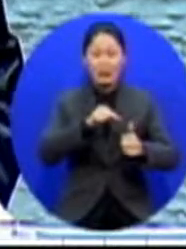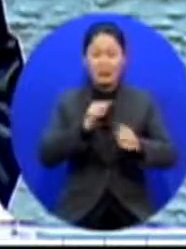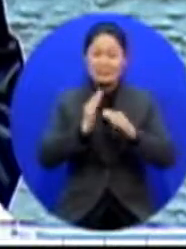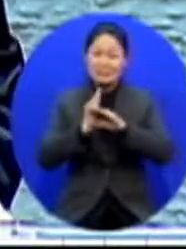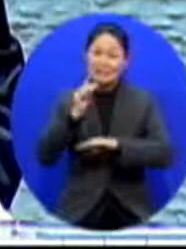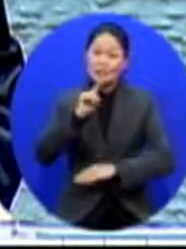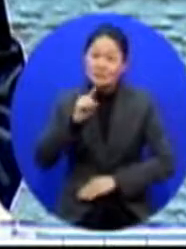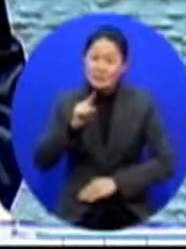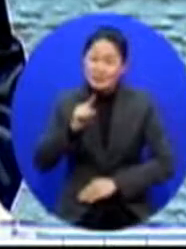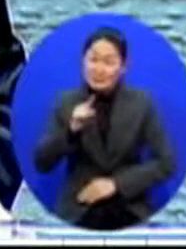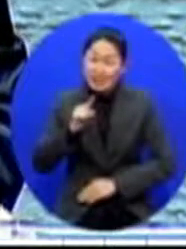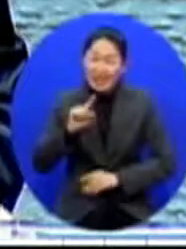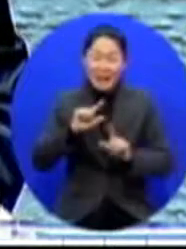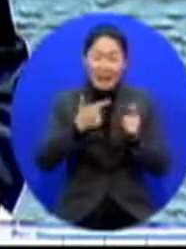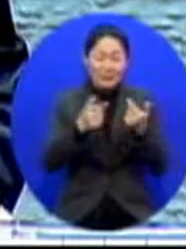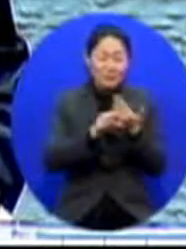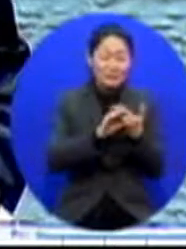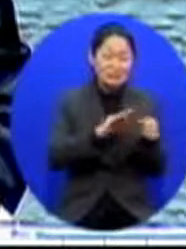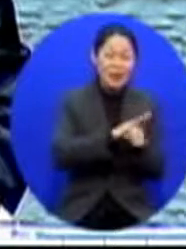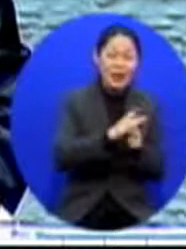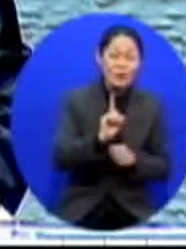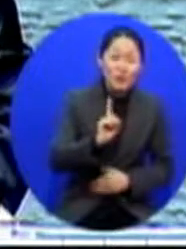말씀이요 사랑의 말씀이에요